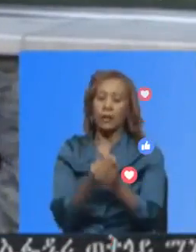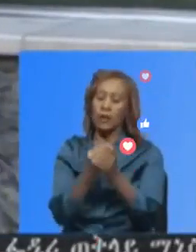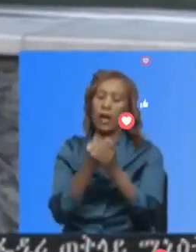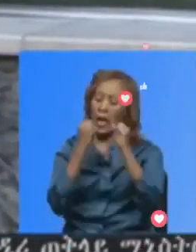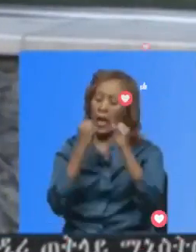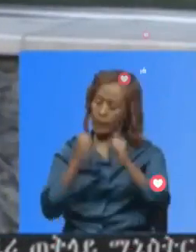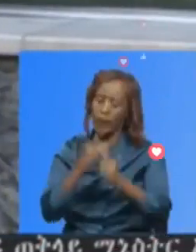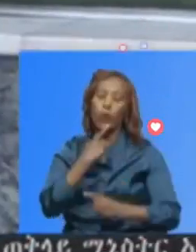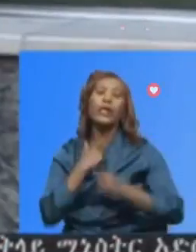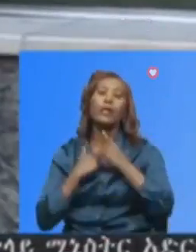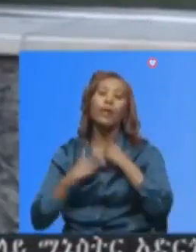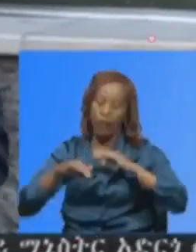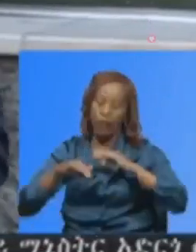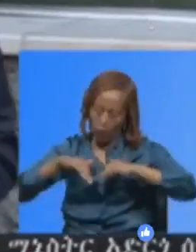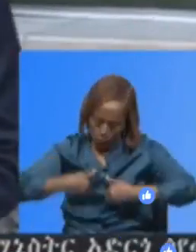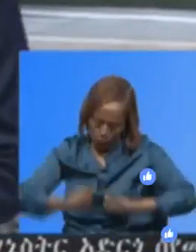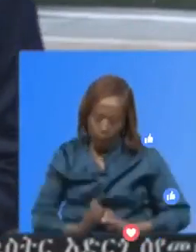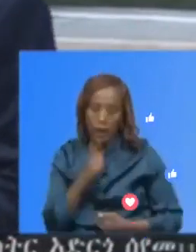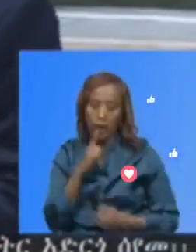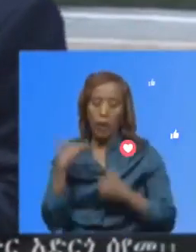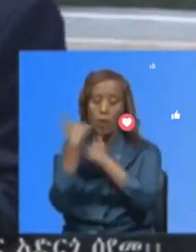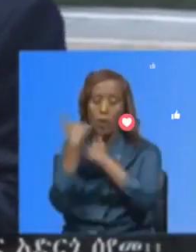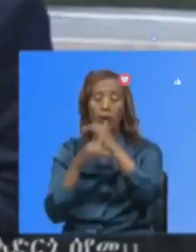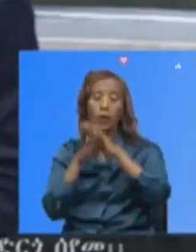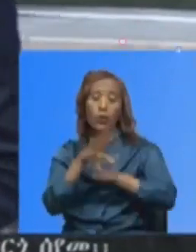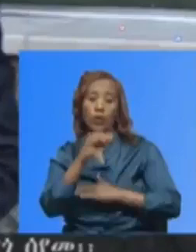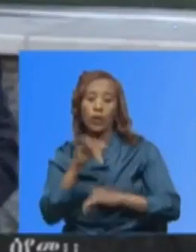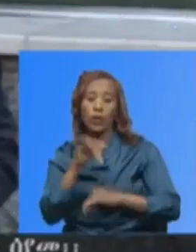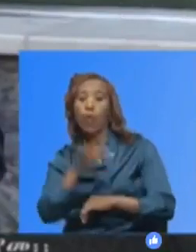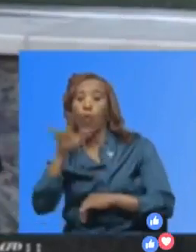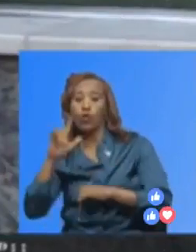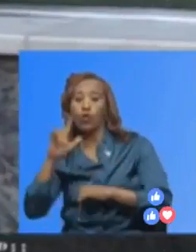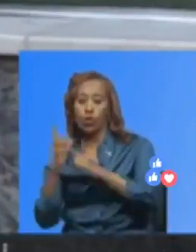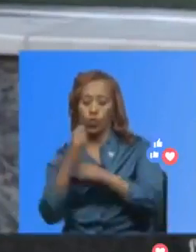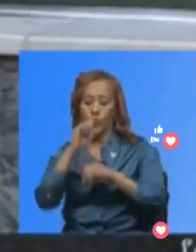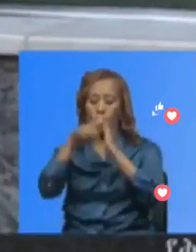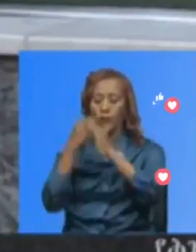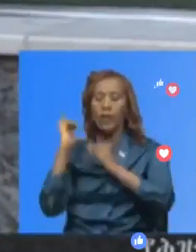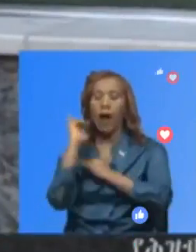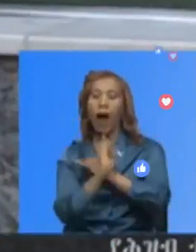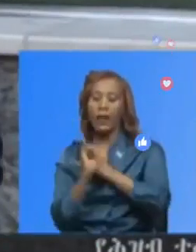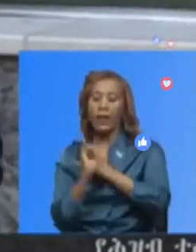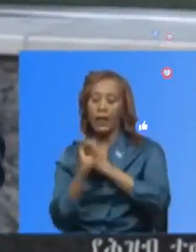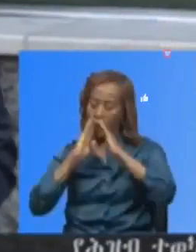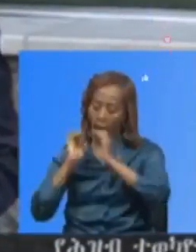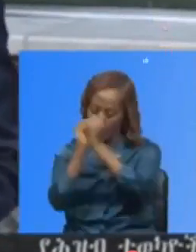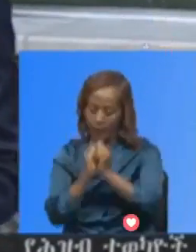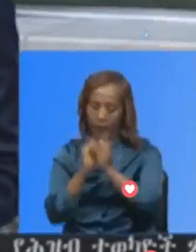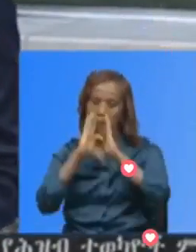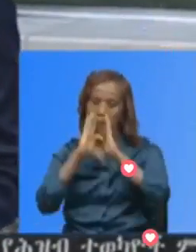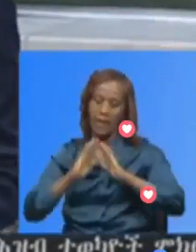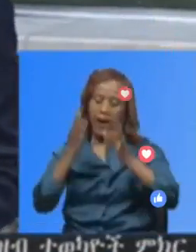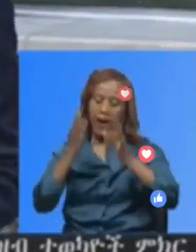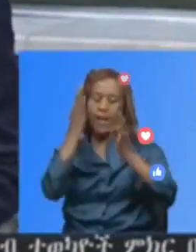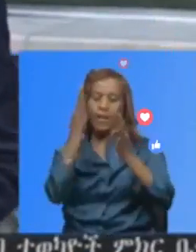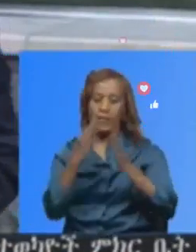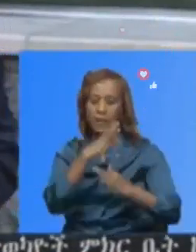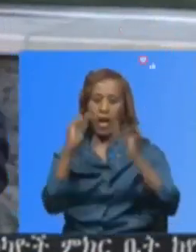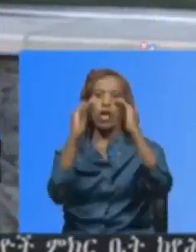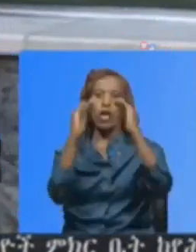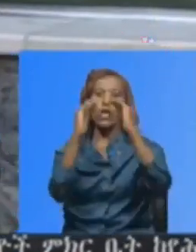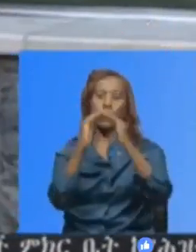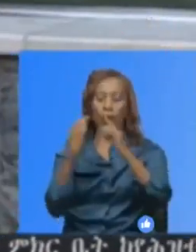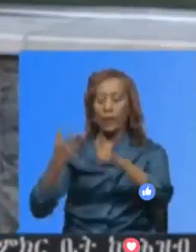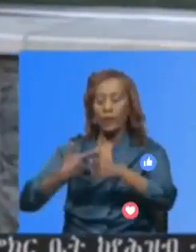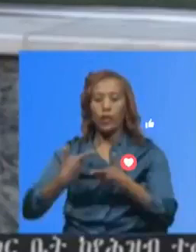ይመኛሉ፣ ይደክማሉ። በሀገር ውስጥና በውጭ ሆነው ስለ ሀገር አንድነትና ሰላም፣ ስለ ፍትህና እኩልነት